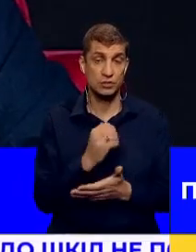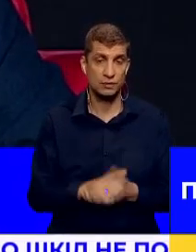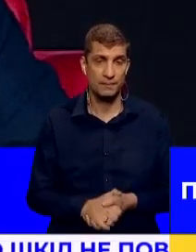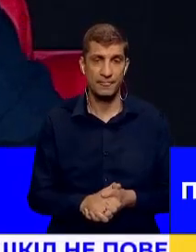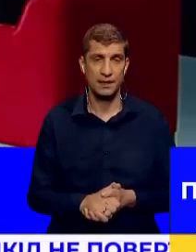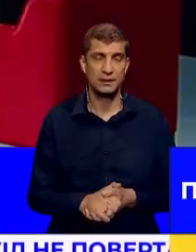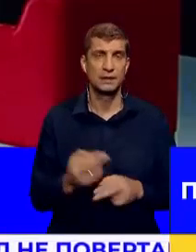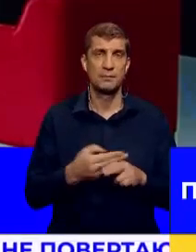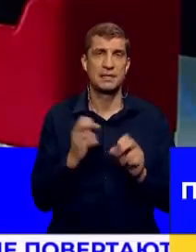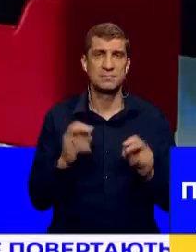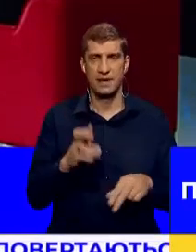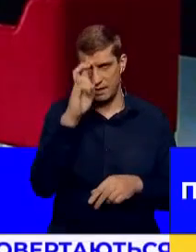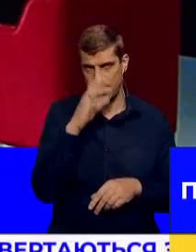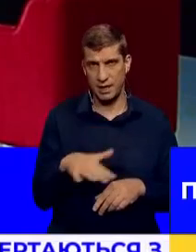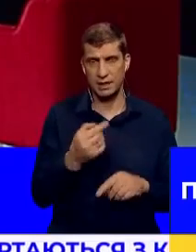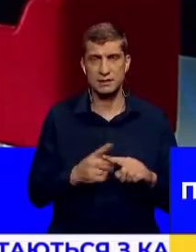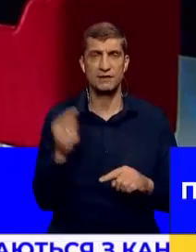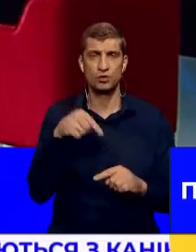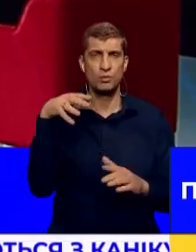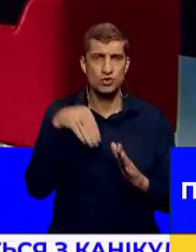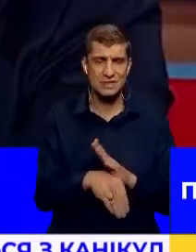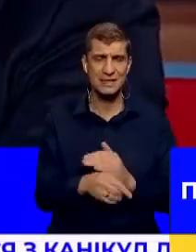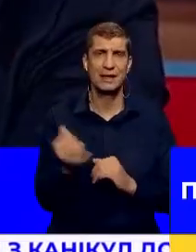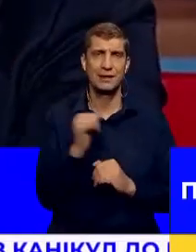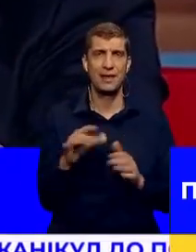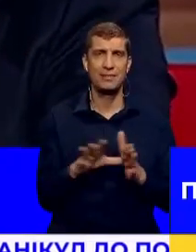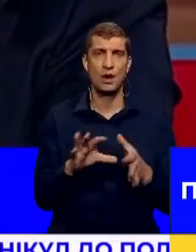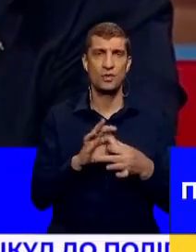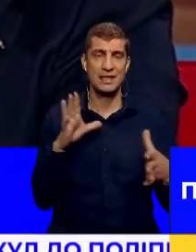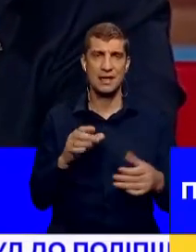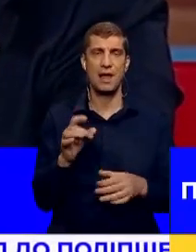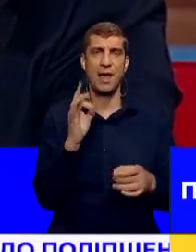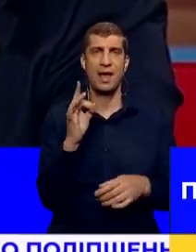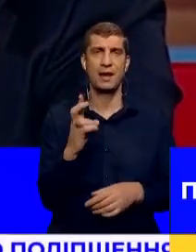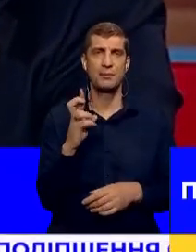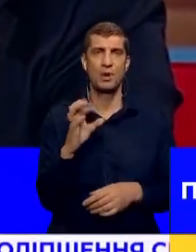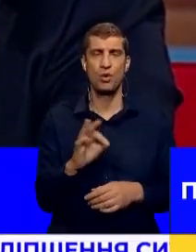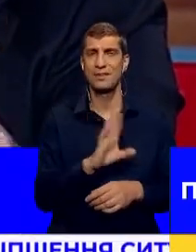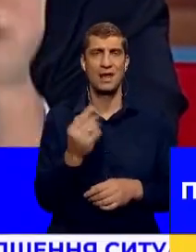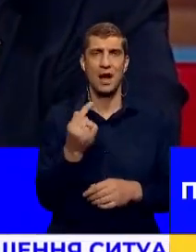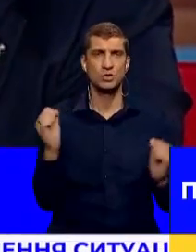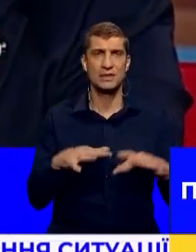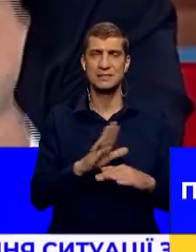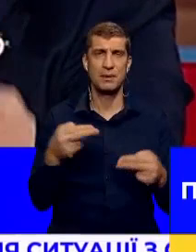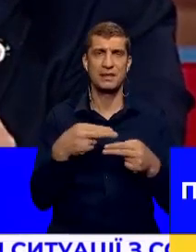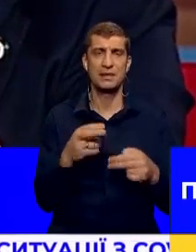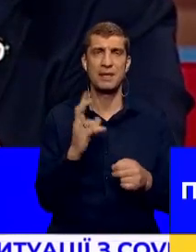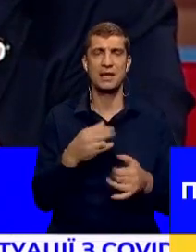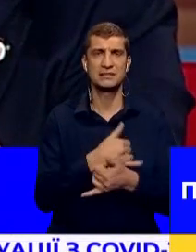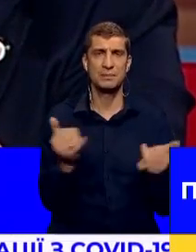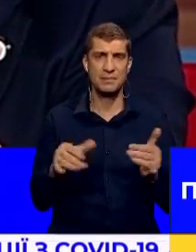Безпека країни – це в тому числі і енергонезалежність. Але РНБО ні разу не зібралося на тему, як